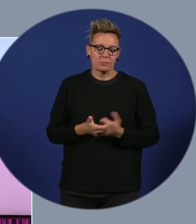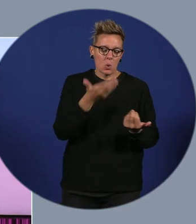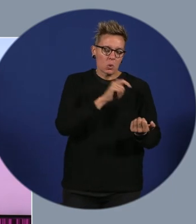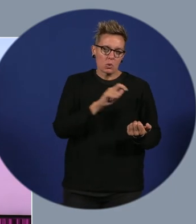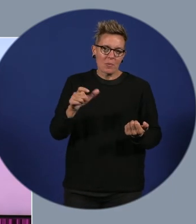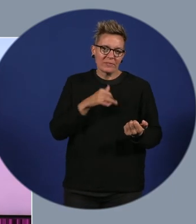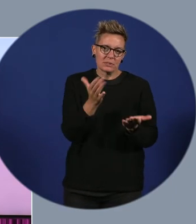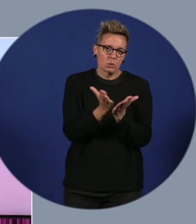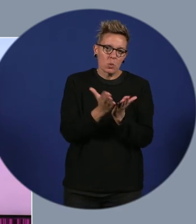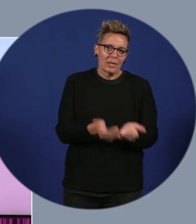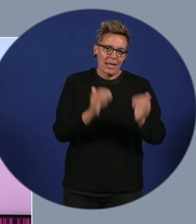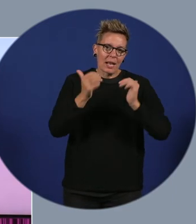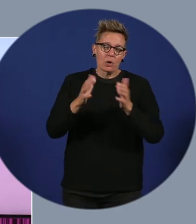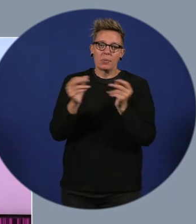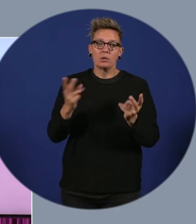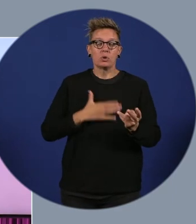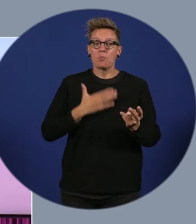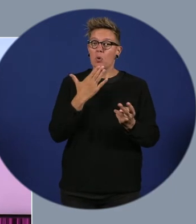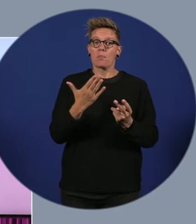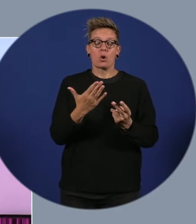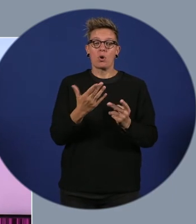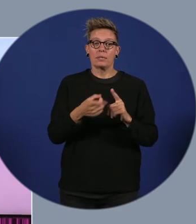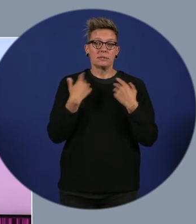tid. Så jag tycker det är många, många väldigt bra initiativ.